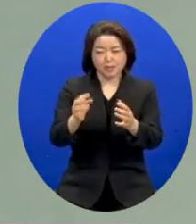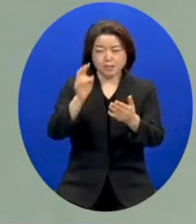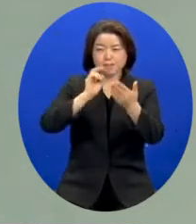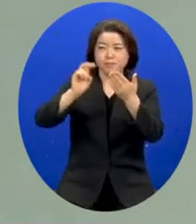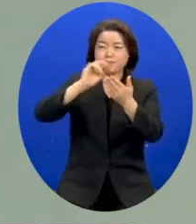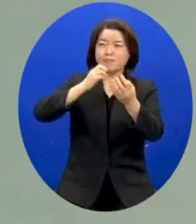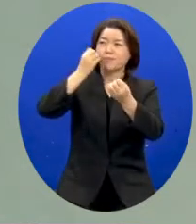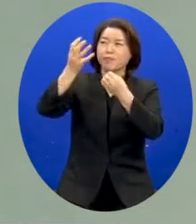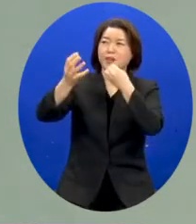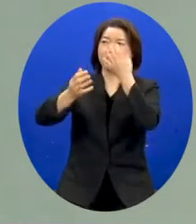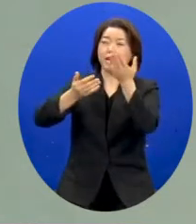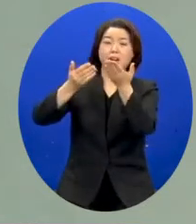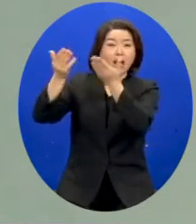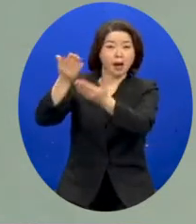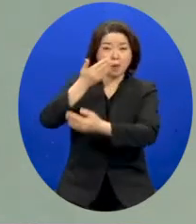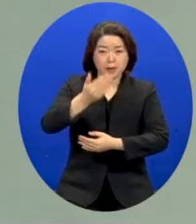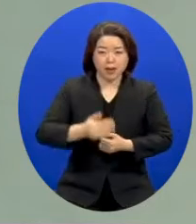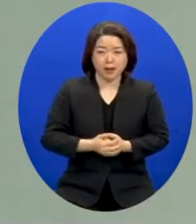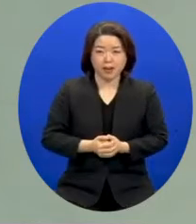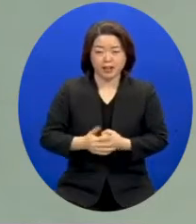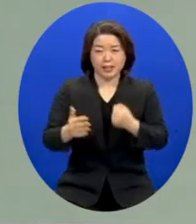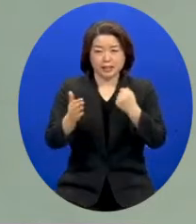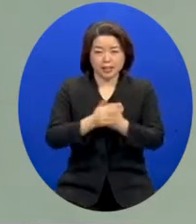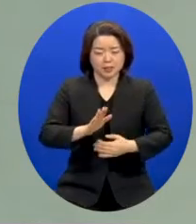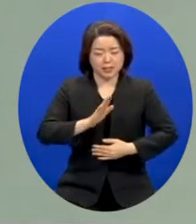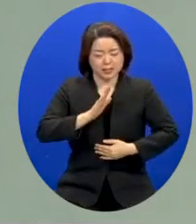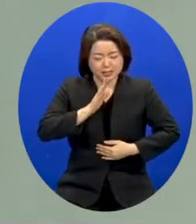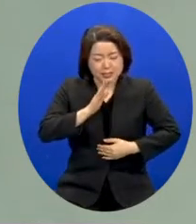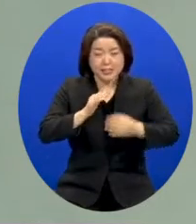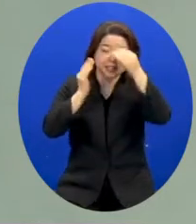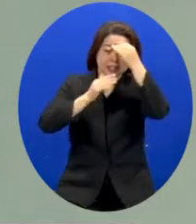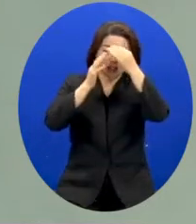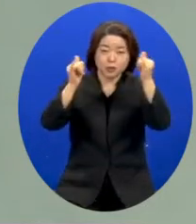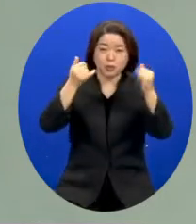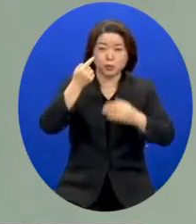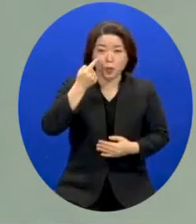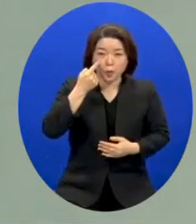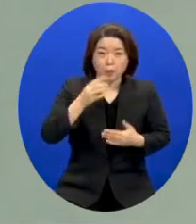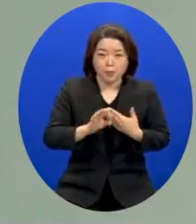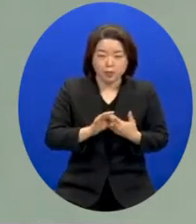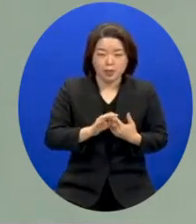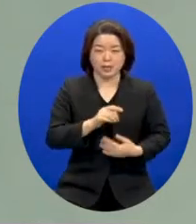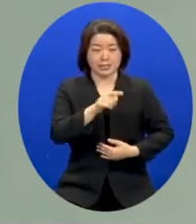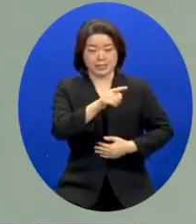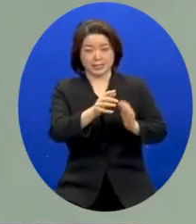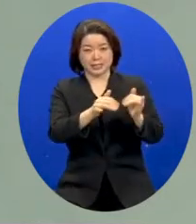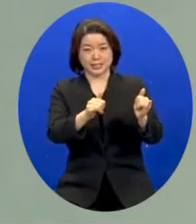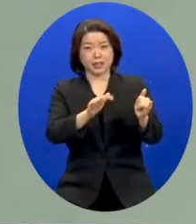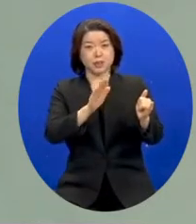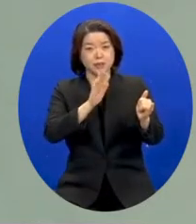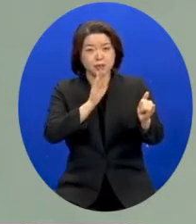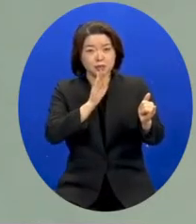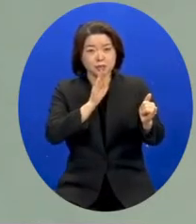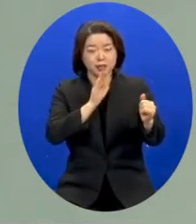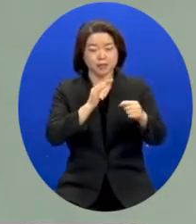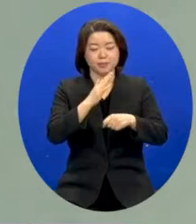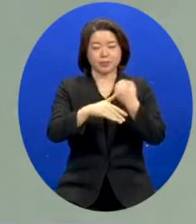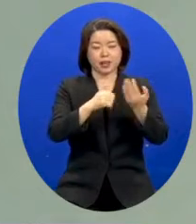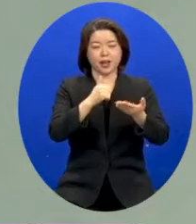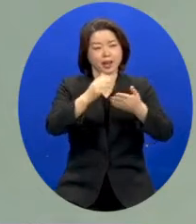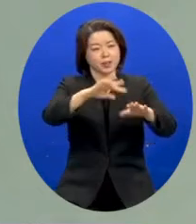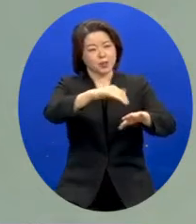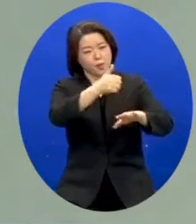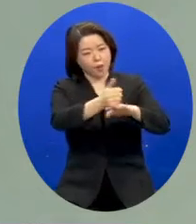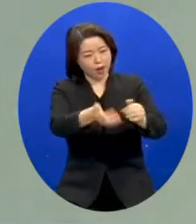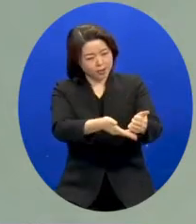올려집니다. 그래서 성도를 보면, 진짜 참 성도를 보면 그 사람이 정말 하나님을